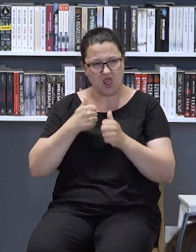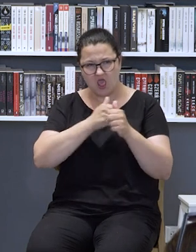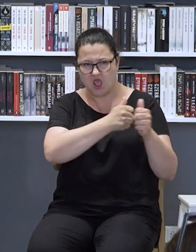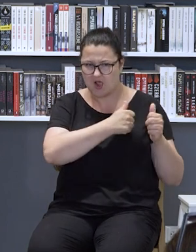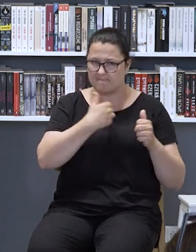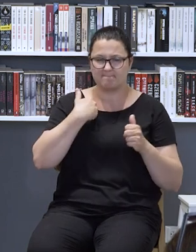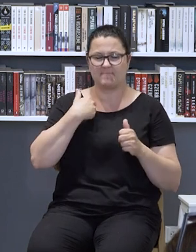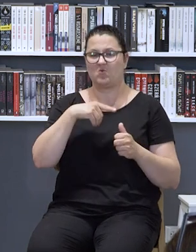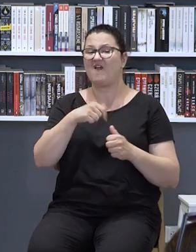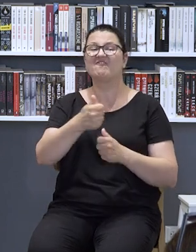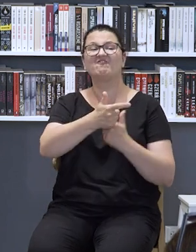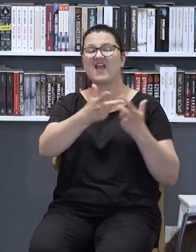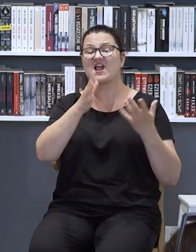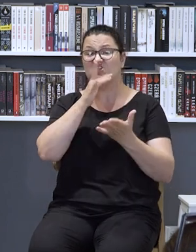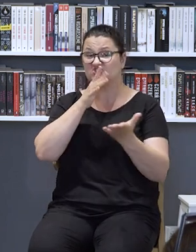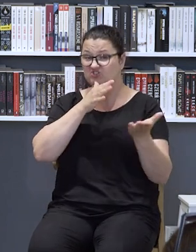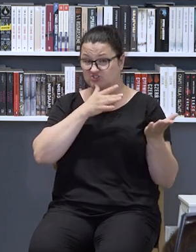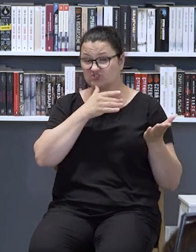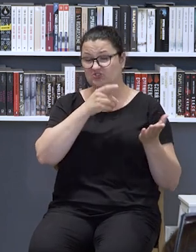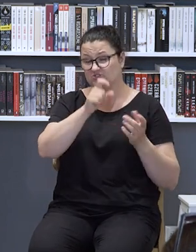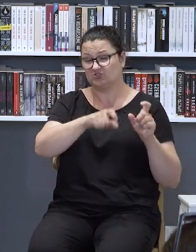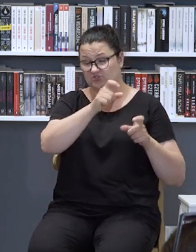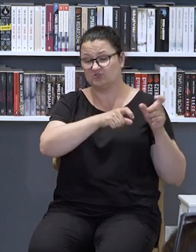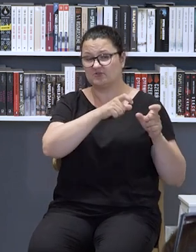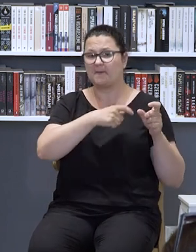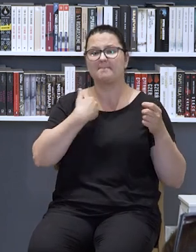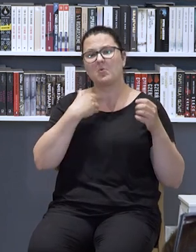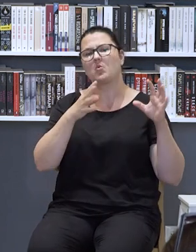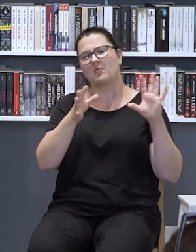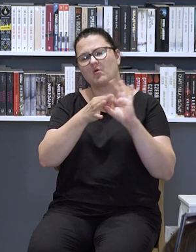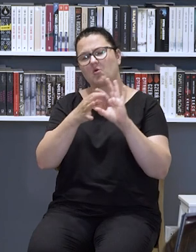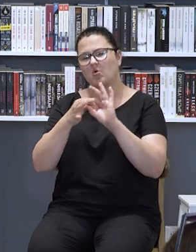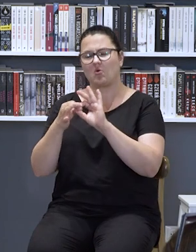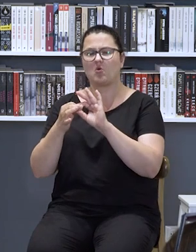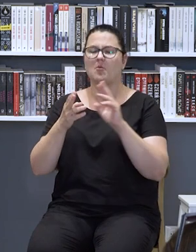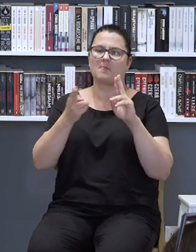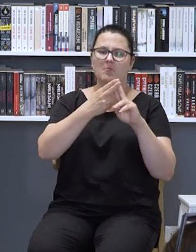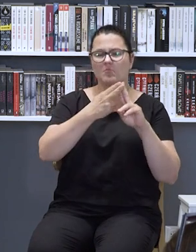mieli jakiekolwiek koneksje i połączenia